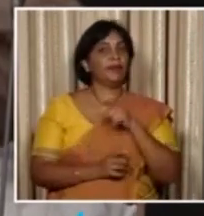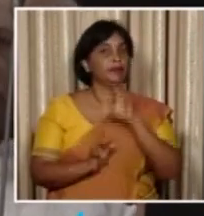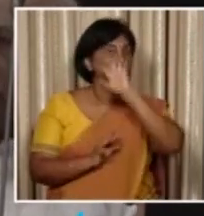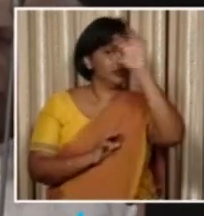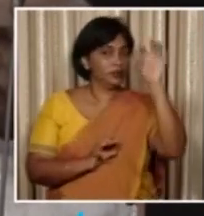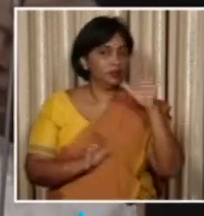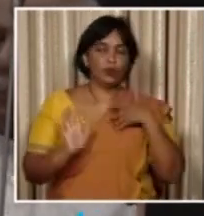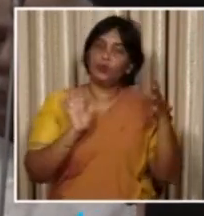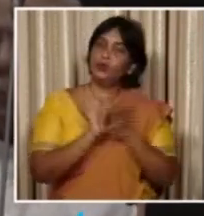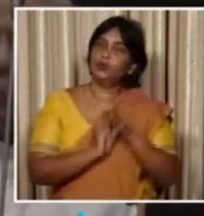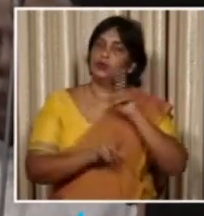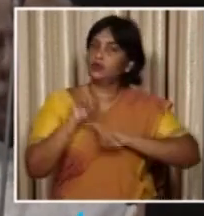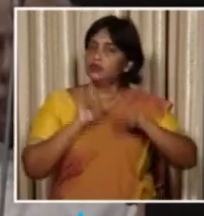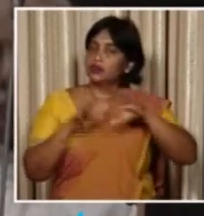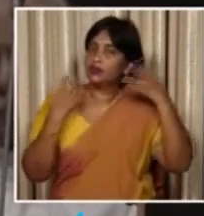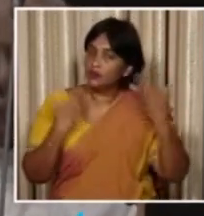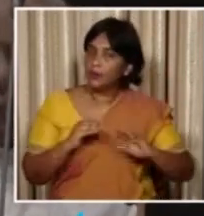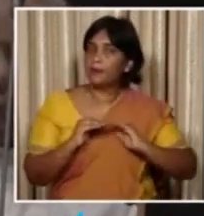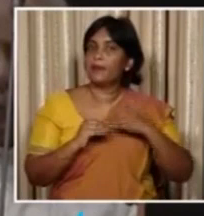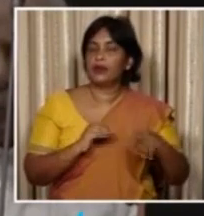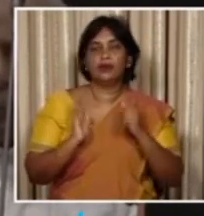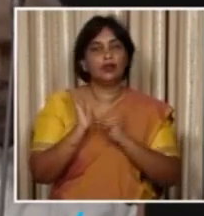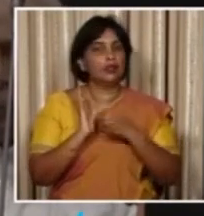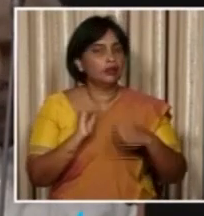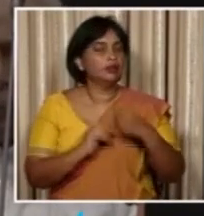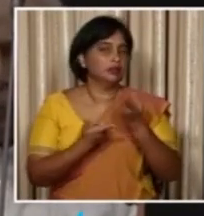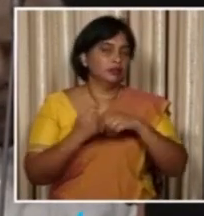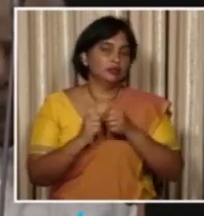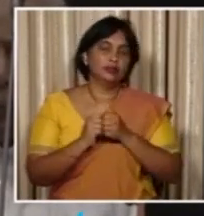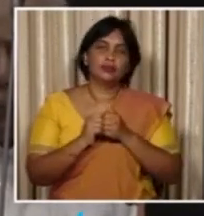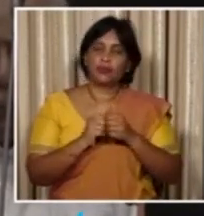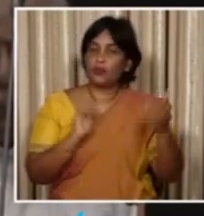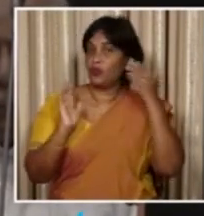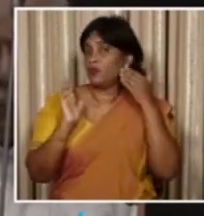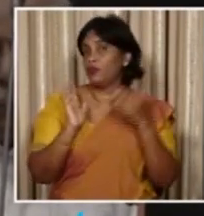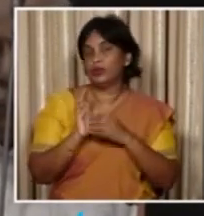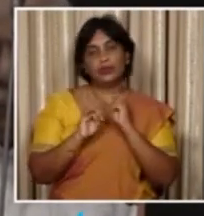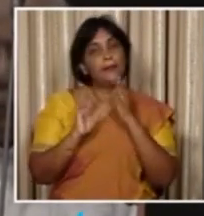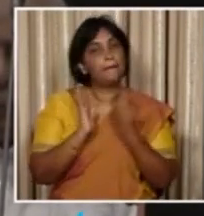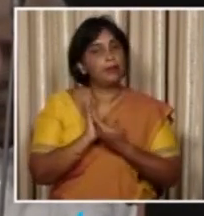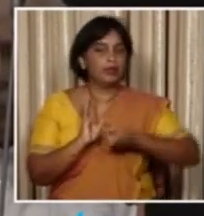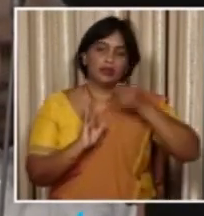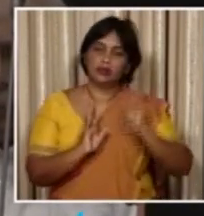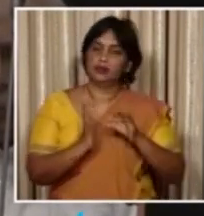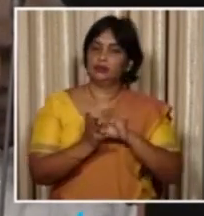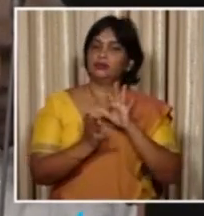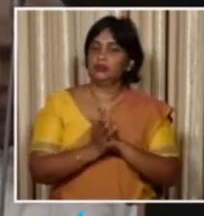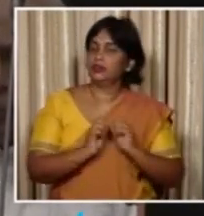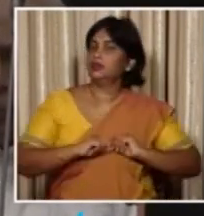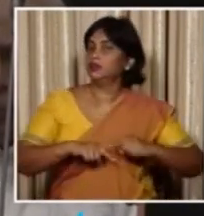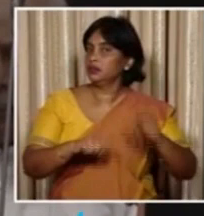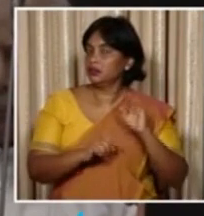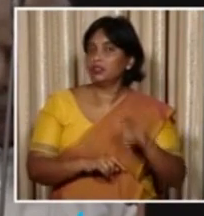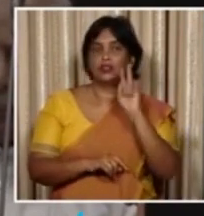රටවල් සමග සාකච්ඡා කිරීමෙන් පසුව මෙම ණය ප්‍රතිව්‍යගත කිරීම පිළිබඳ ප්‍රතිපත්තිමය එකඟතාවයක් ඇතිකර